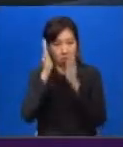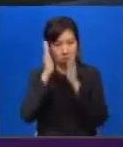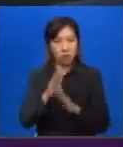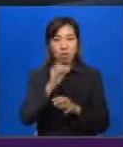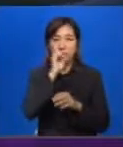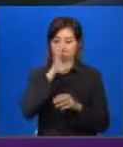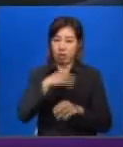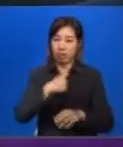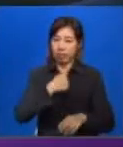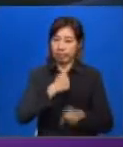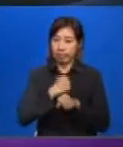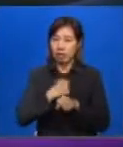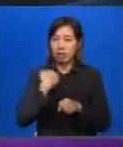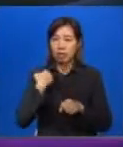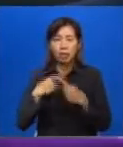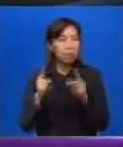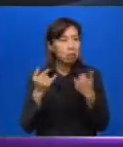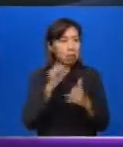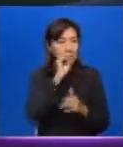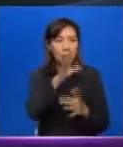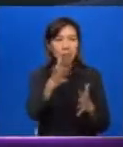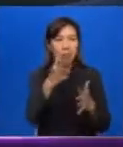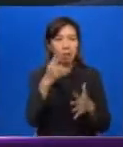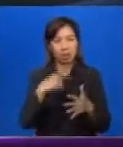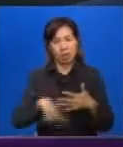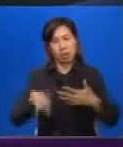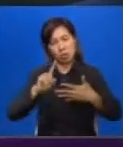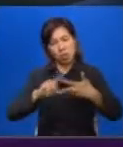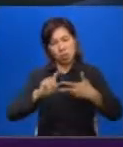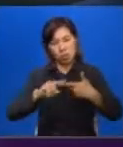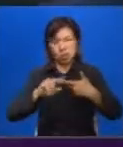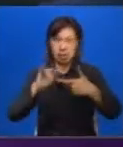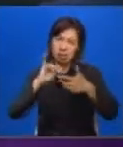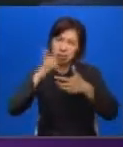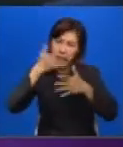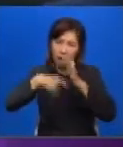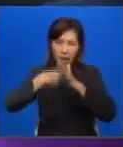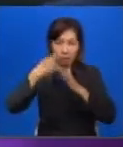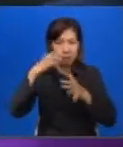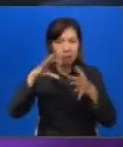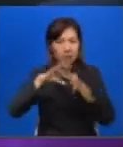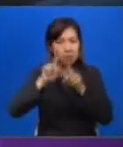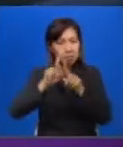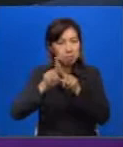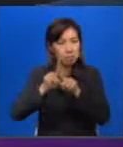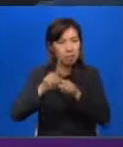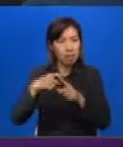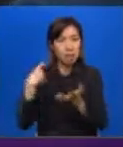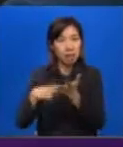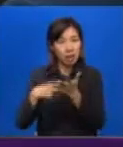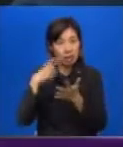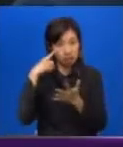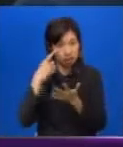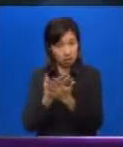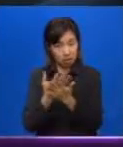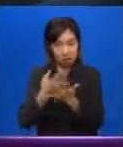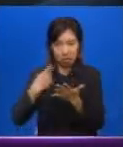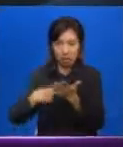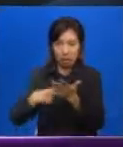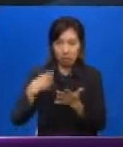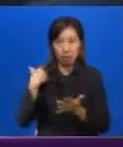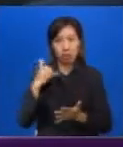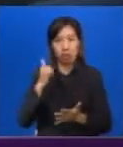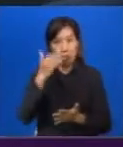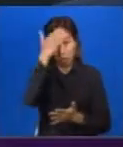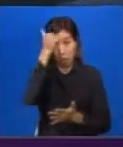ที่หนึ่งประเด็นที่สองคือว่าเป็นเรื่องของผลประโยชน์ในการที่จะเรียกร้องเอาค่าเรียกอะไรค่าประกันในแบบนี้เพราะ